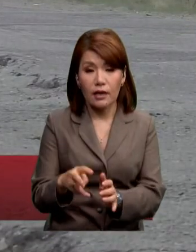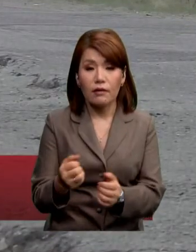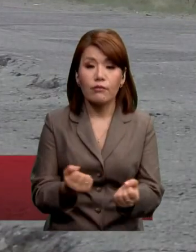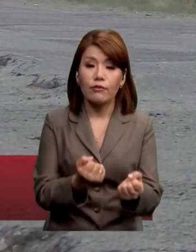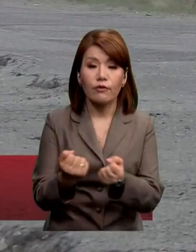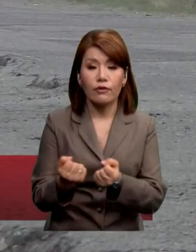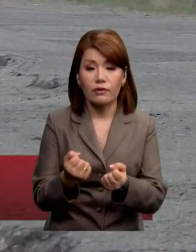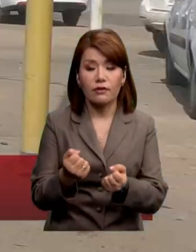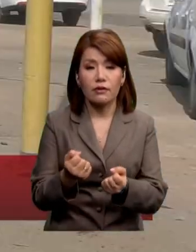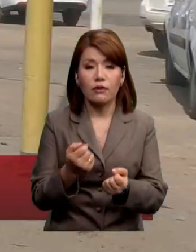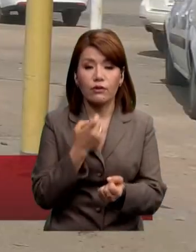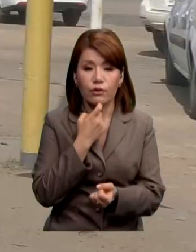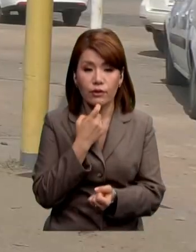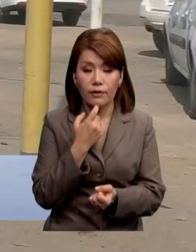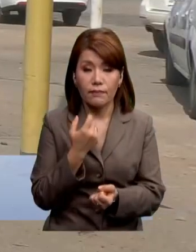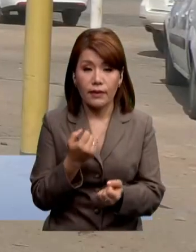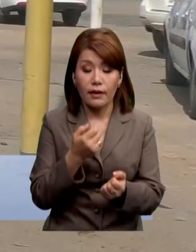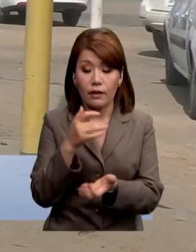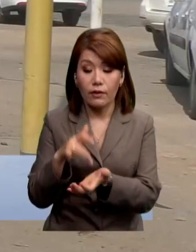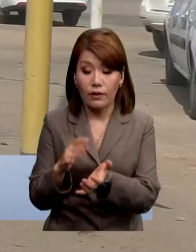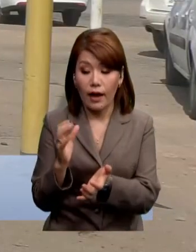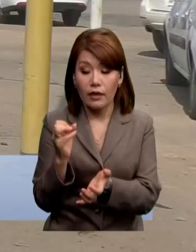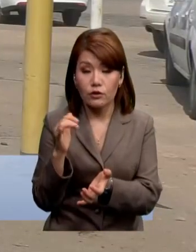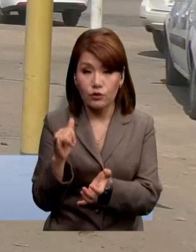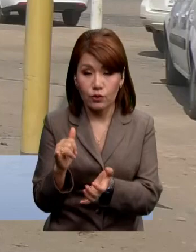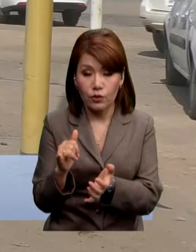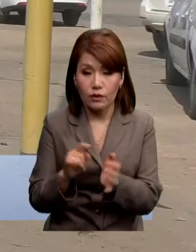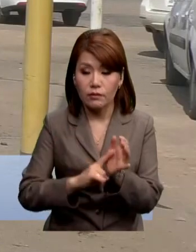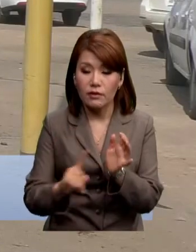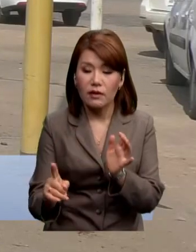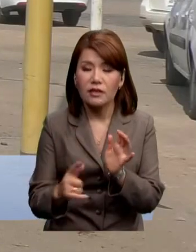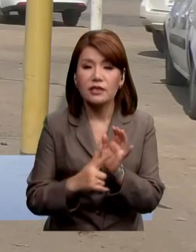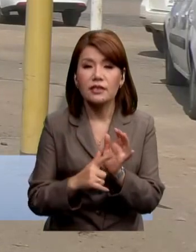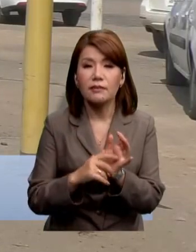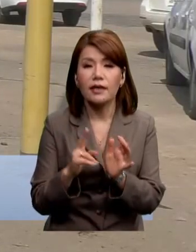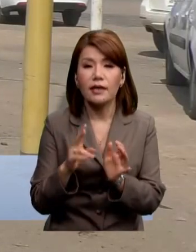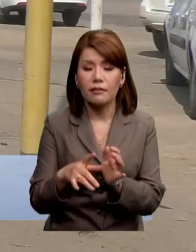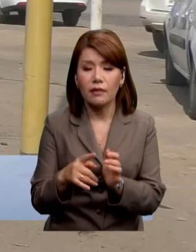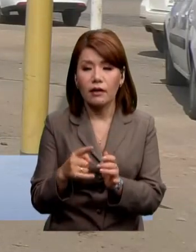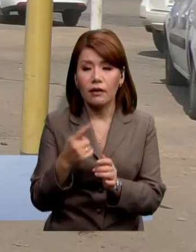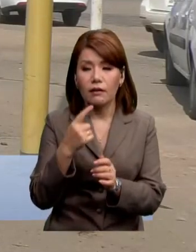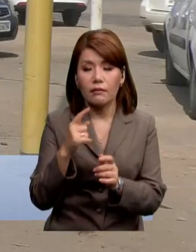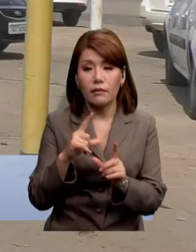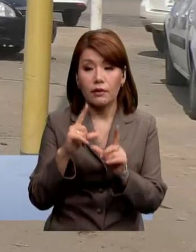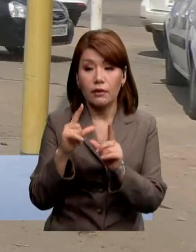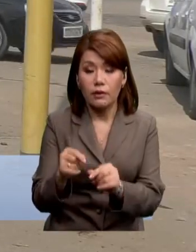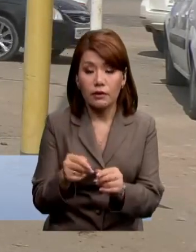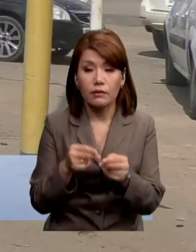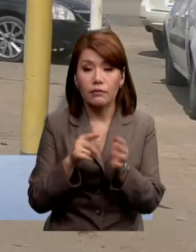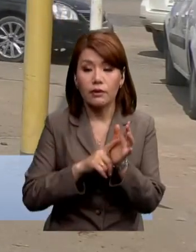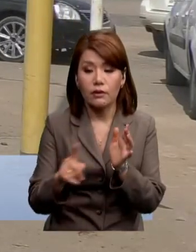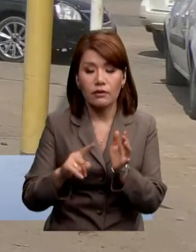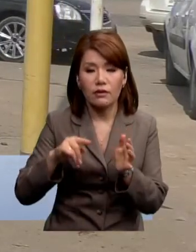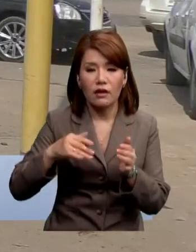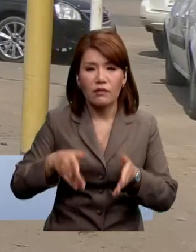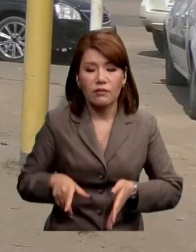жауы. Біз осы Ақсу қаласынан 7 километр алшақта тұрамыз. Сол 7 километрге барып келу бізге өте мұң. Себебі жолымыз шұрық